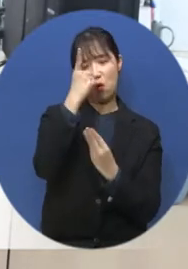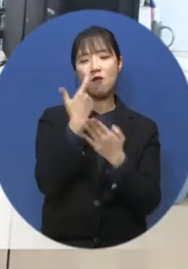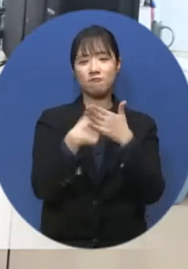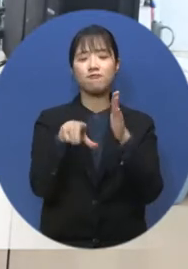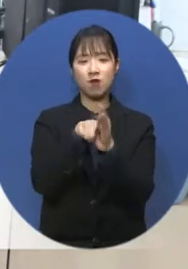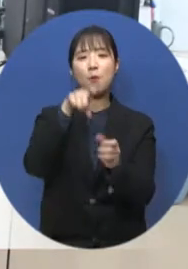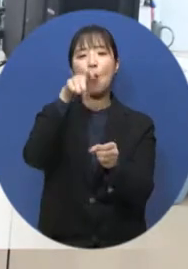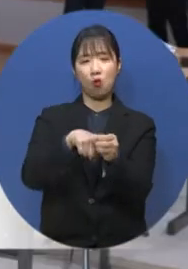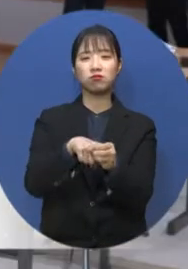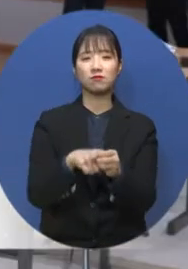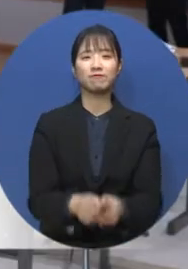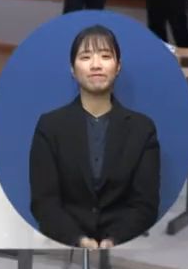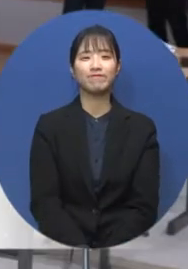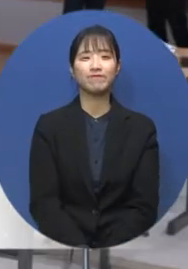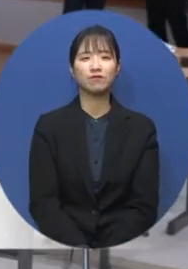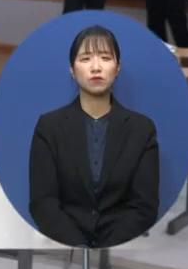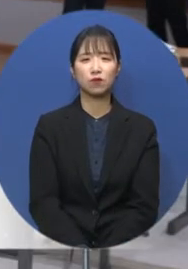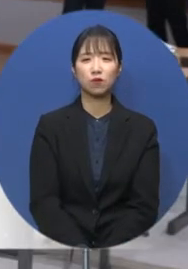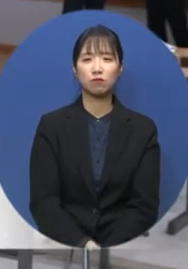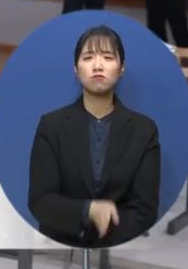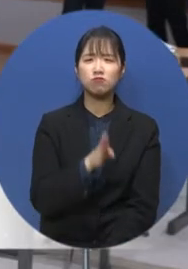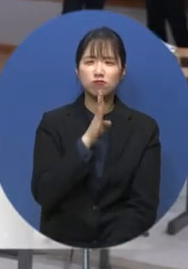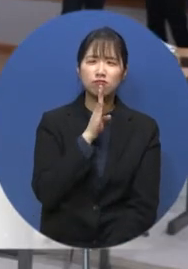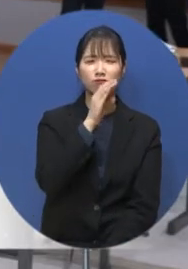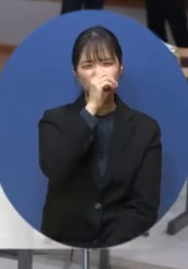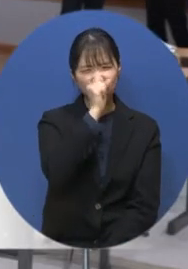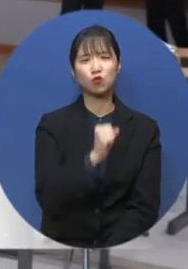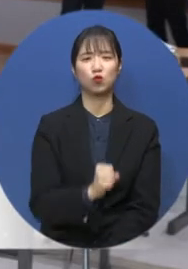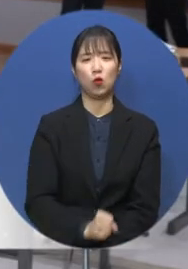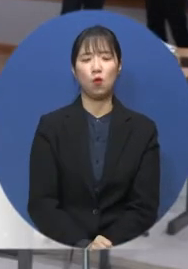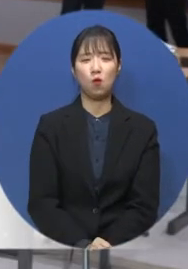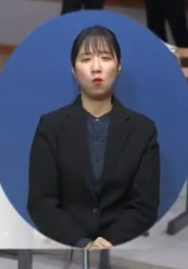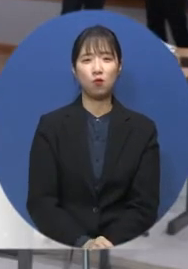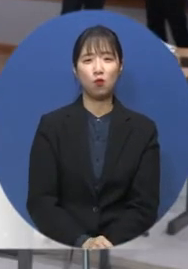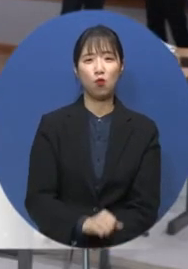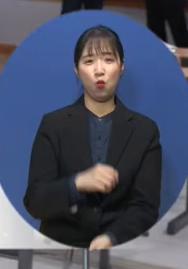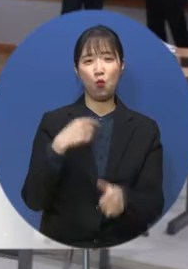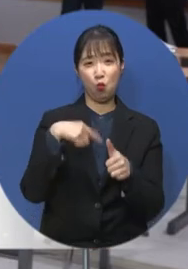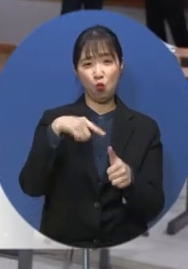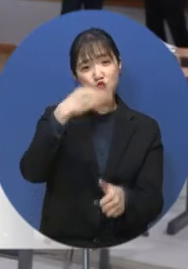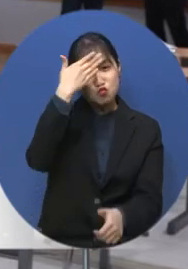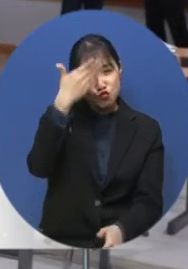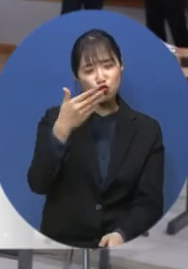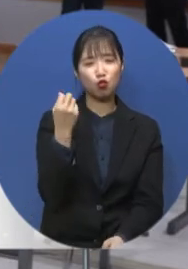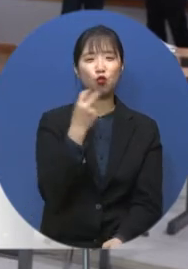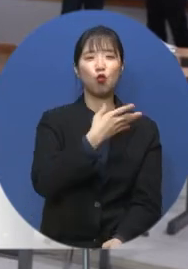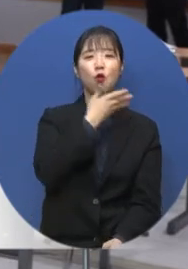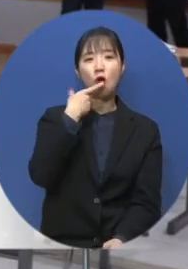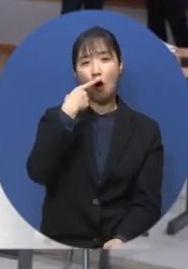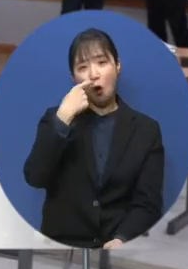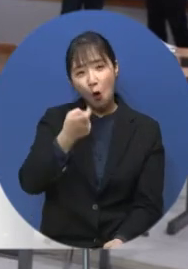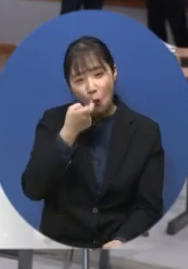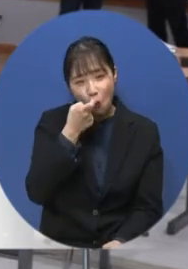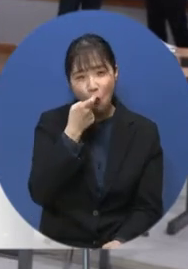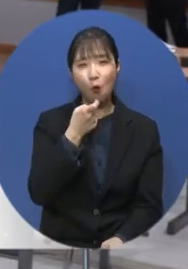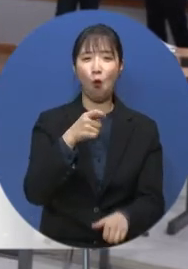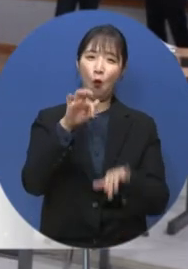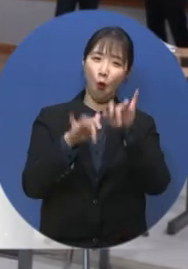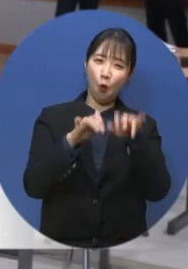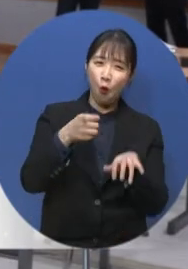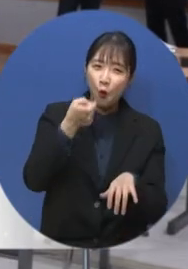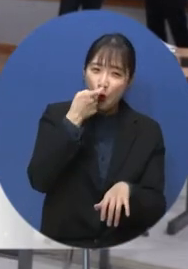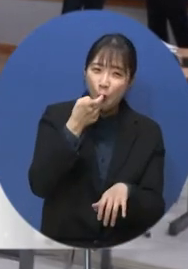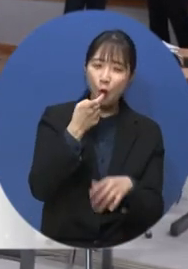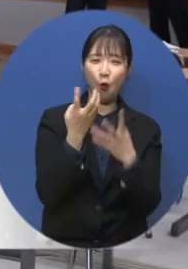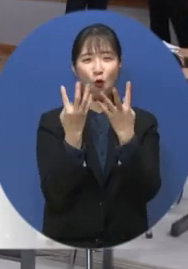갖는 학교입니다. 너무 좋은 것 같아요. 좋은 접근이고 영어도 배울 수 있고 컴퓨터도 배울 수 있고